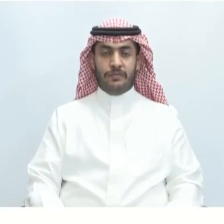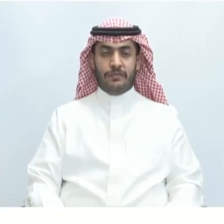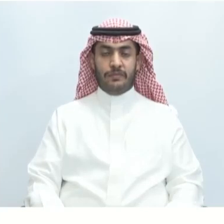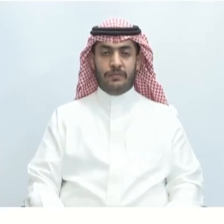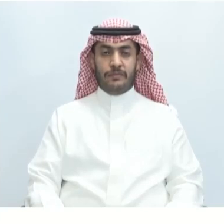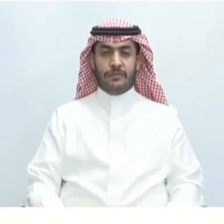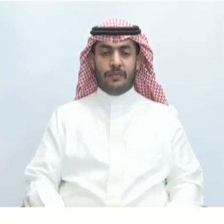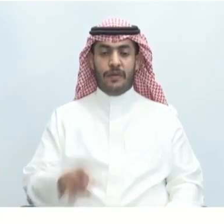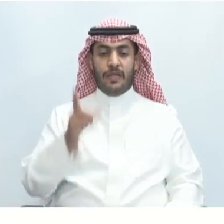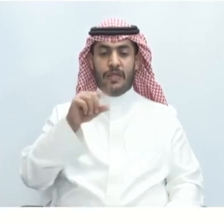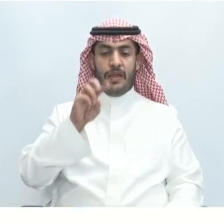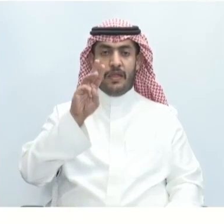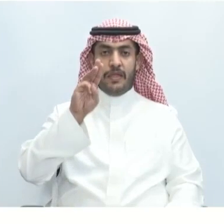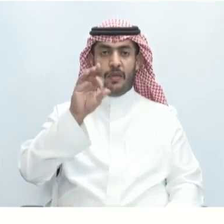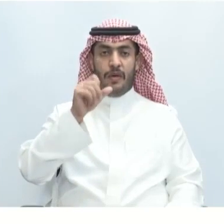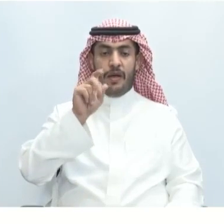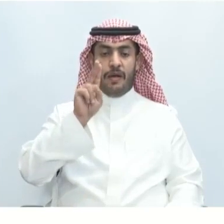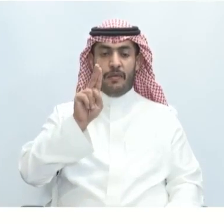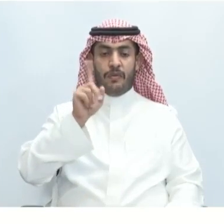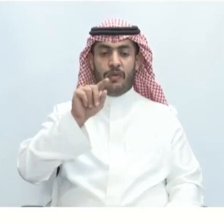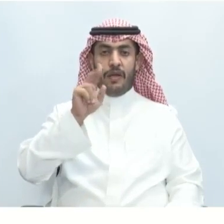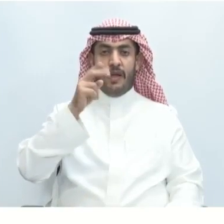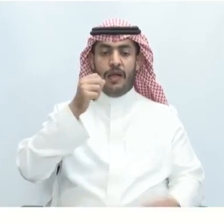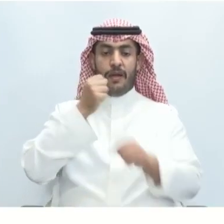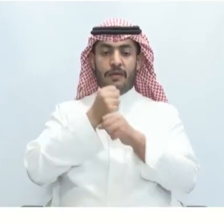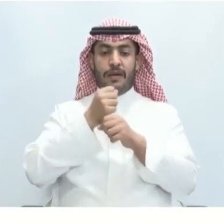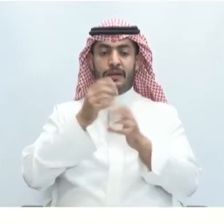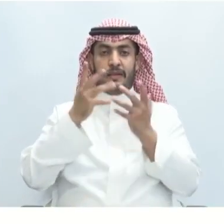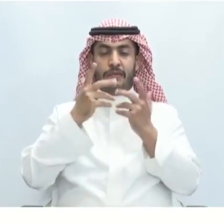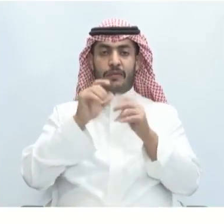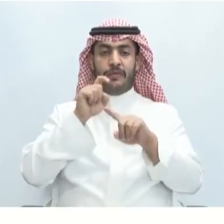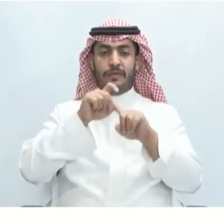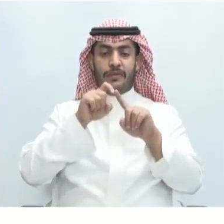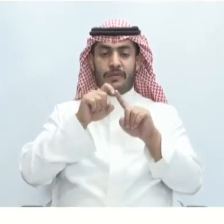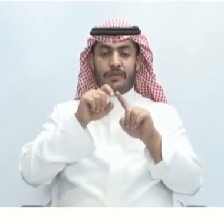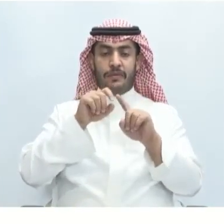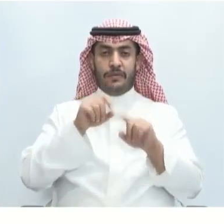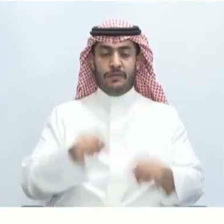في الثوابت والعمليات الحسابيه وكذلك قائمه الدخل